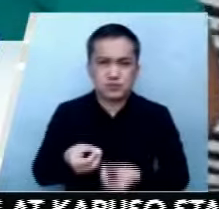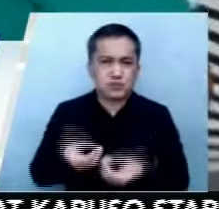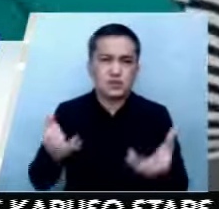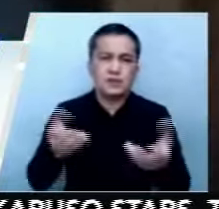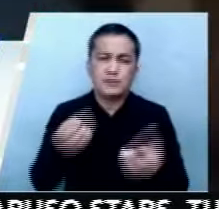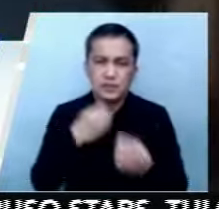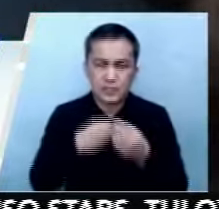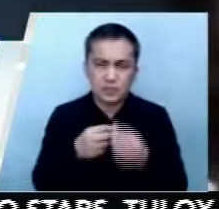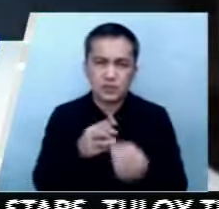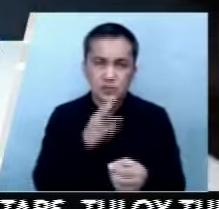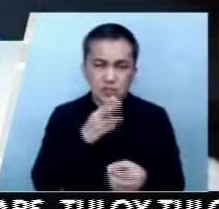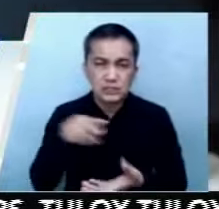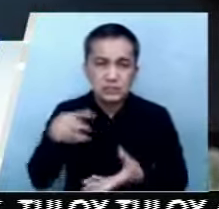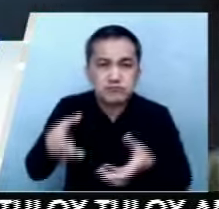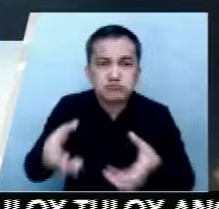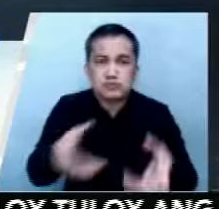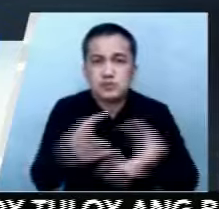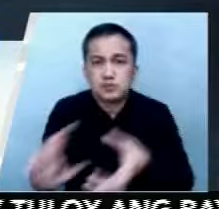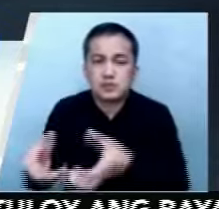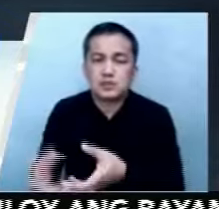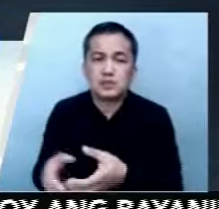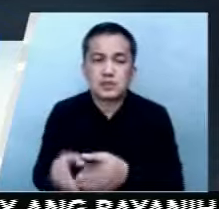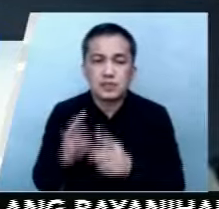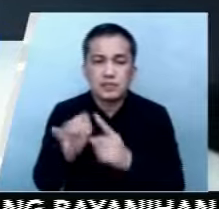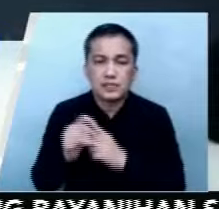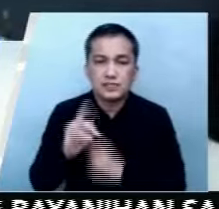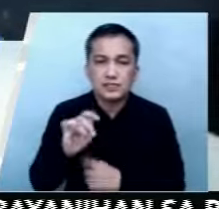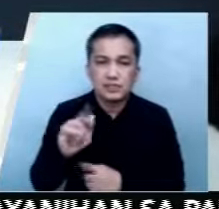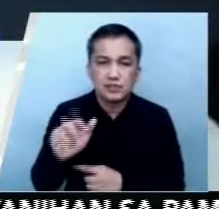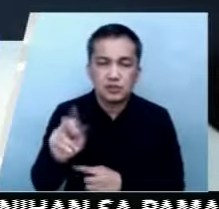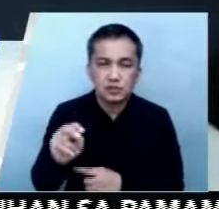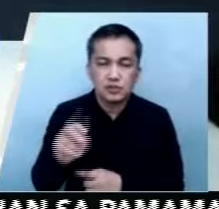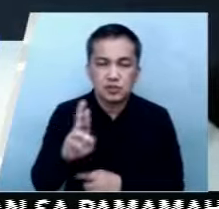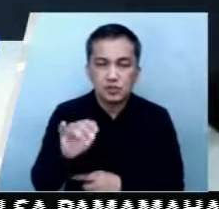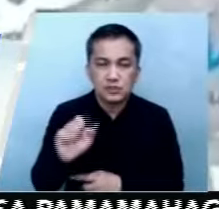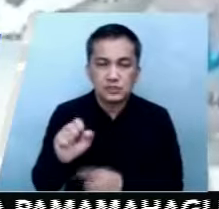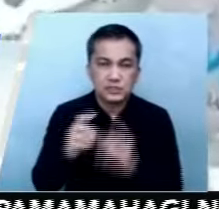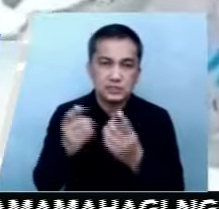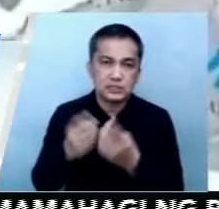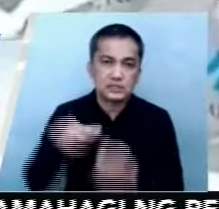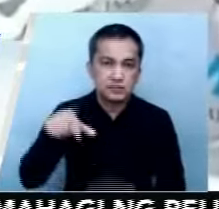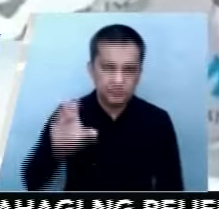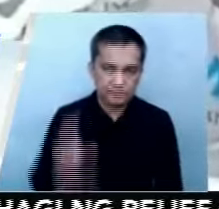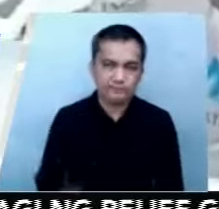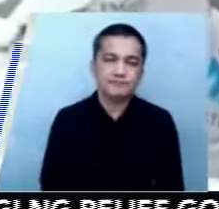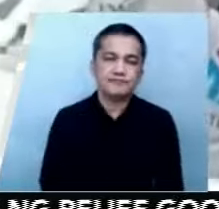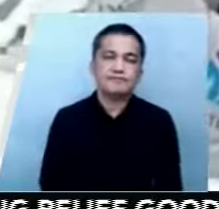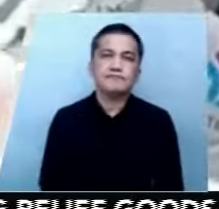relief goods sa barangay Tatalon at Ross District sa Quezon City.